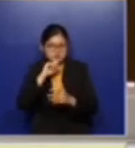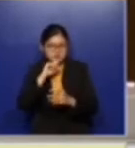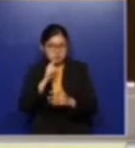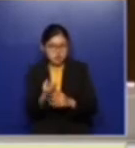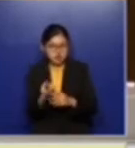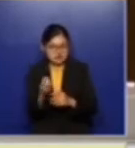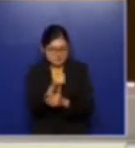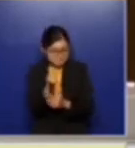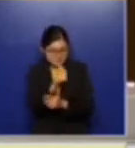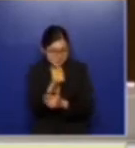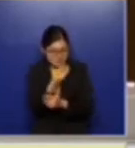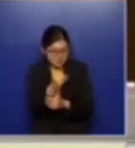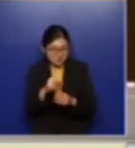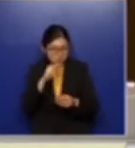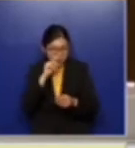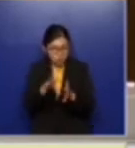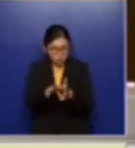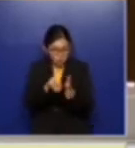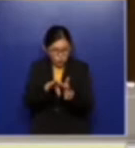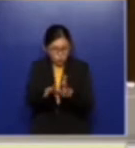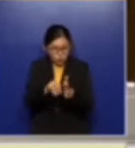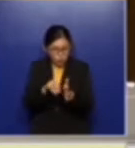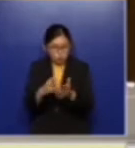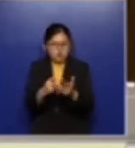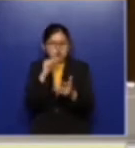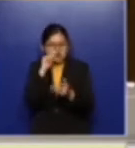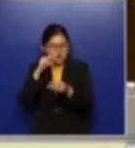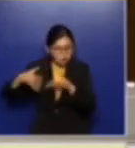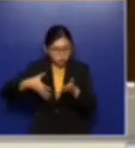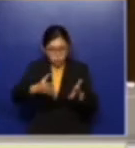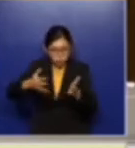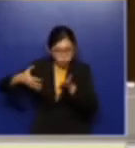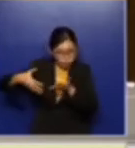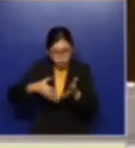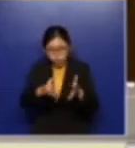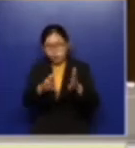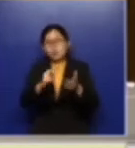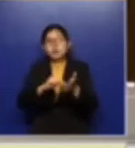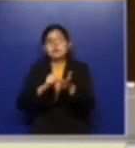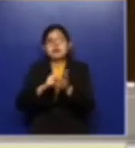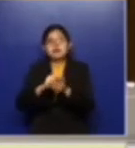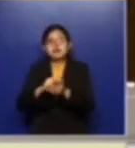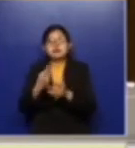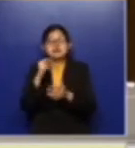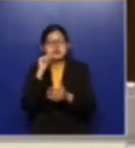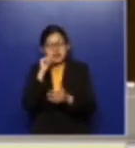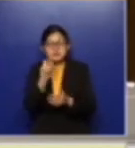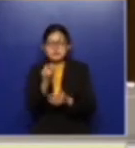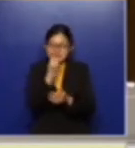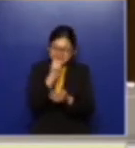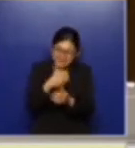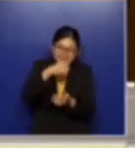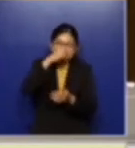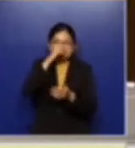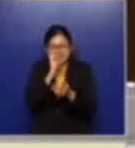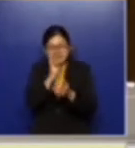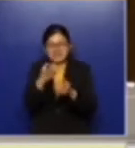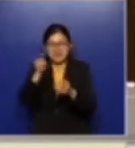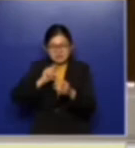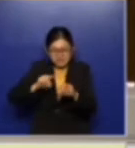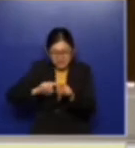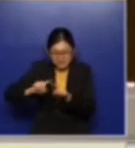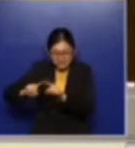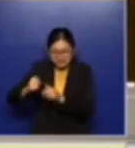ปล่อยแน่นอนน้ำกินน้ำใช้อุปโภคบริโภคไม่มีวันนี้เราตัดสินใจปล่อยมาวันละ22